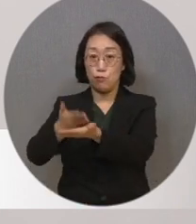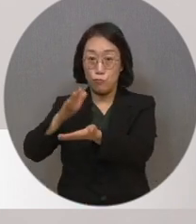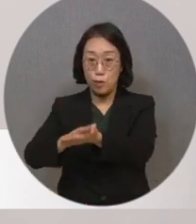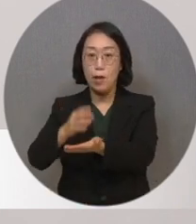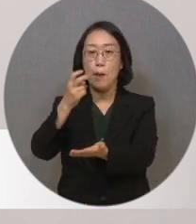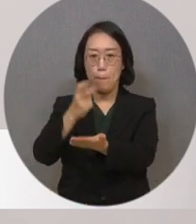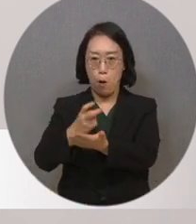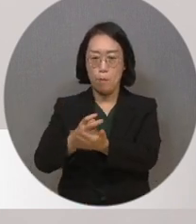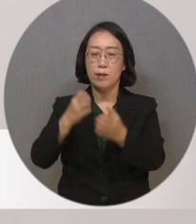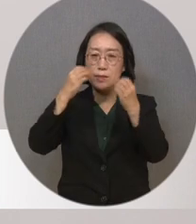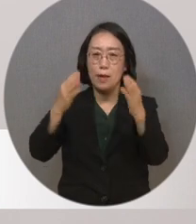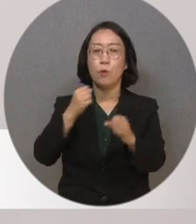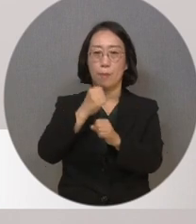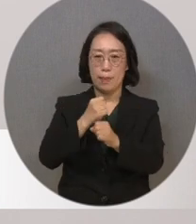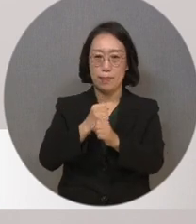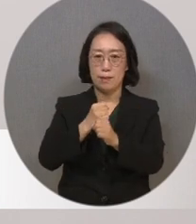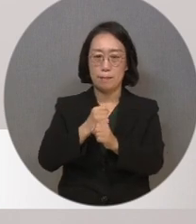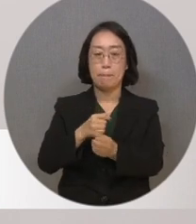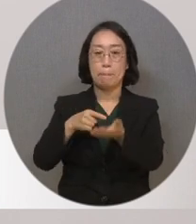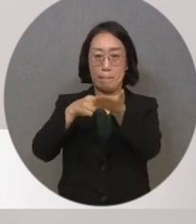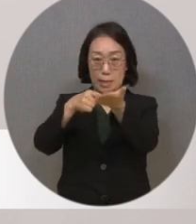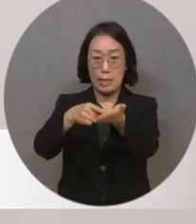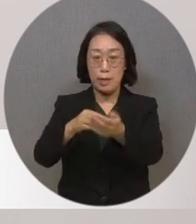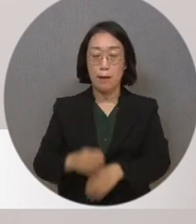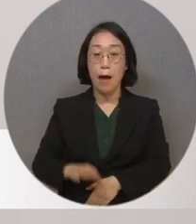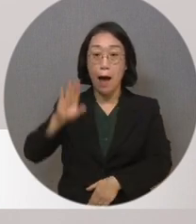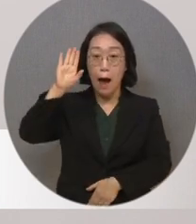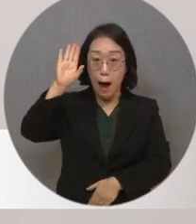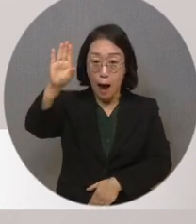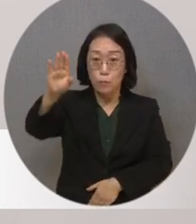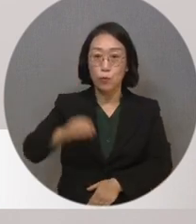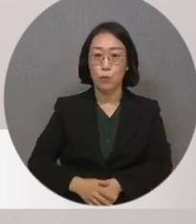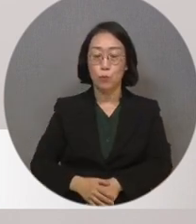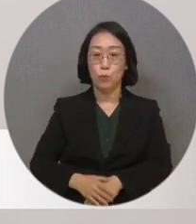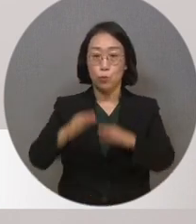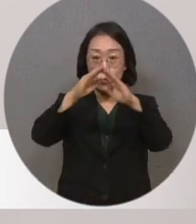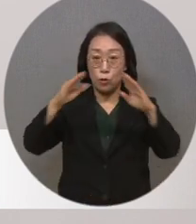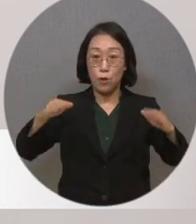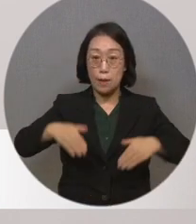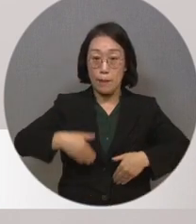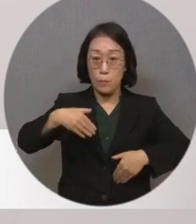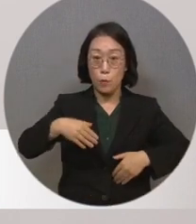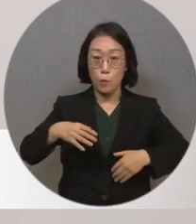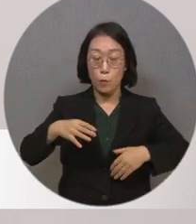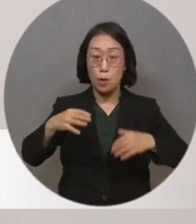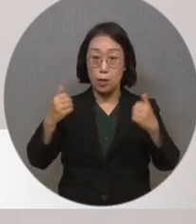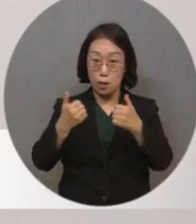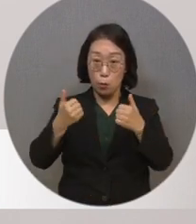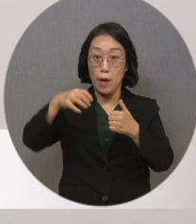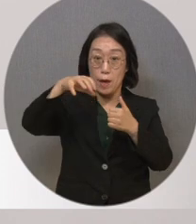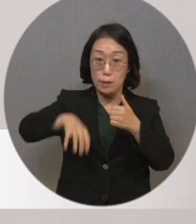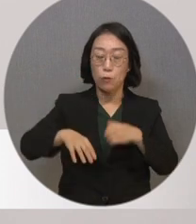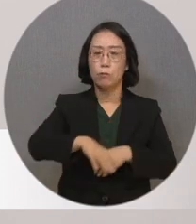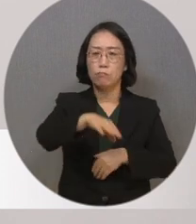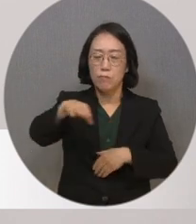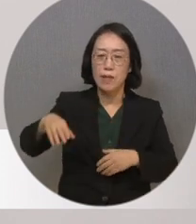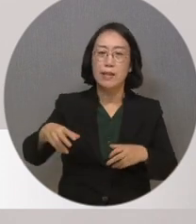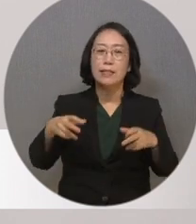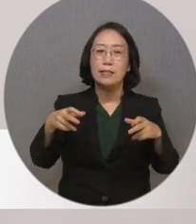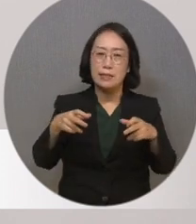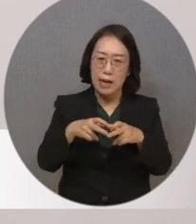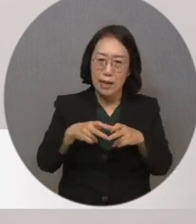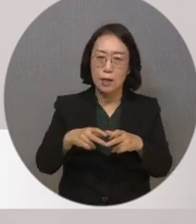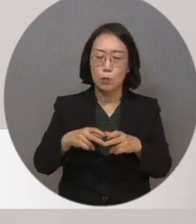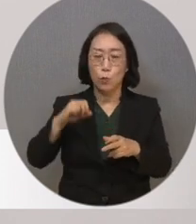근거를 마련을 했습니다 앞으로도 전라남도 의해서는 장애인 및 취약 계층의 삶의